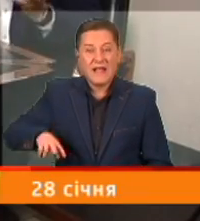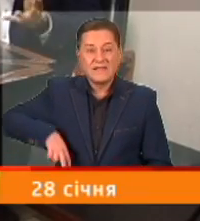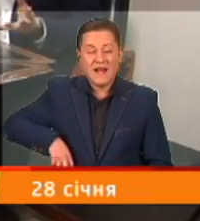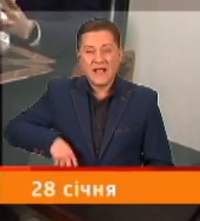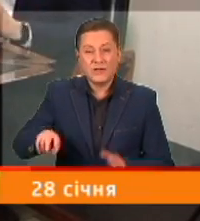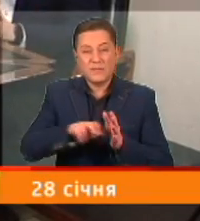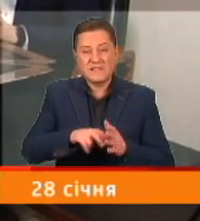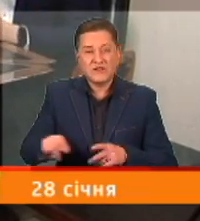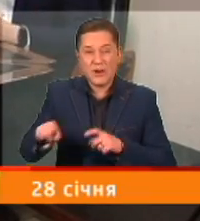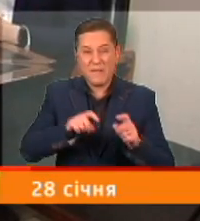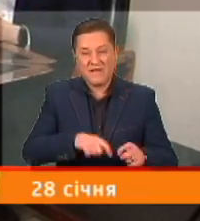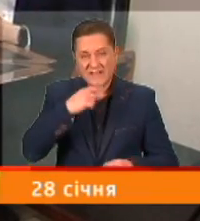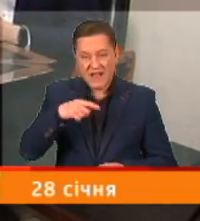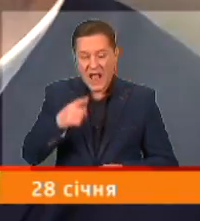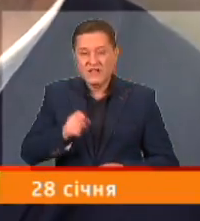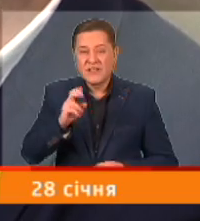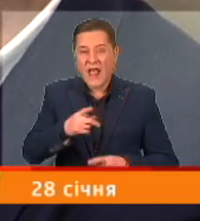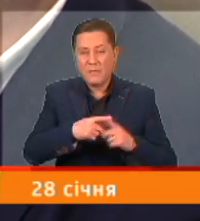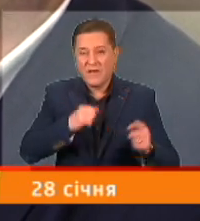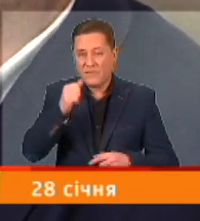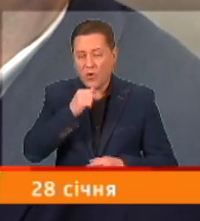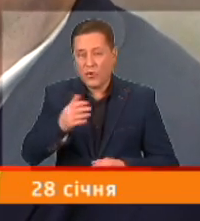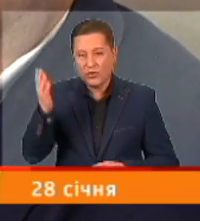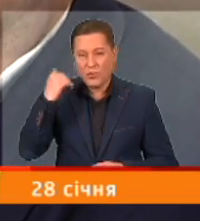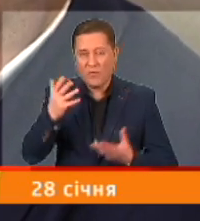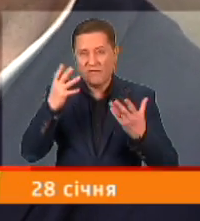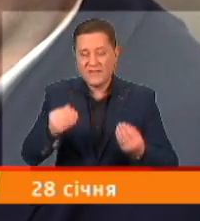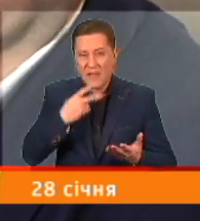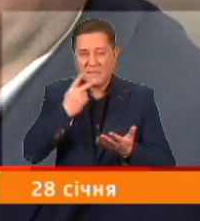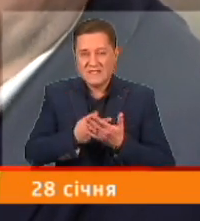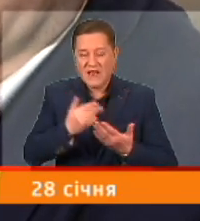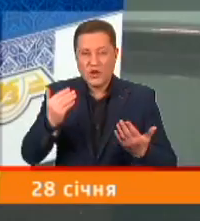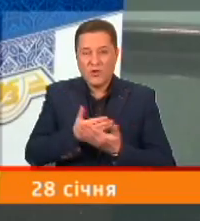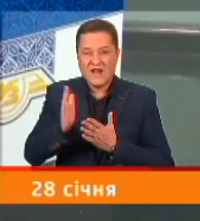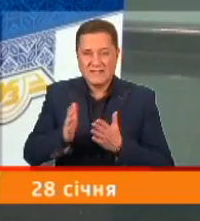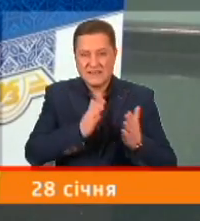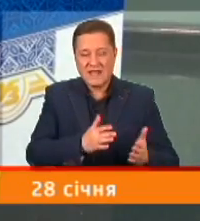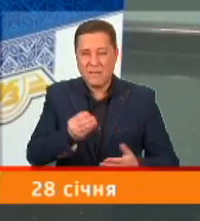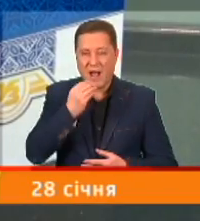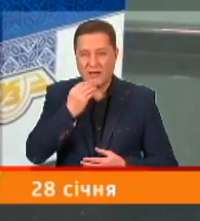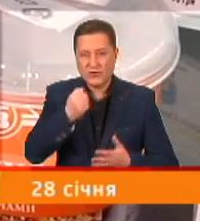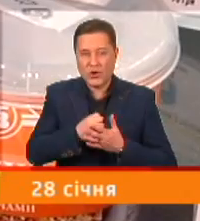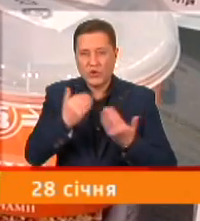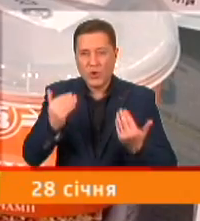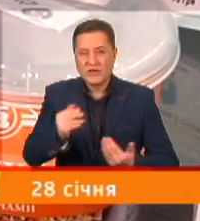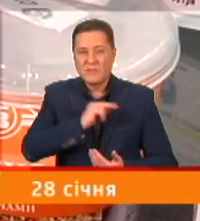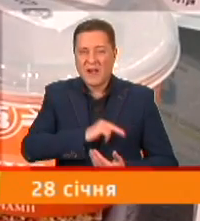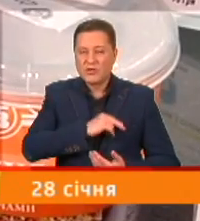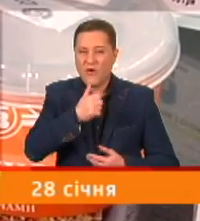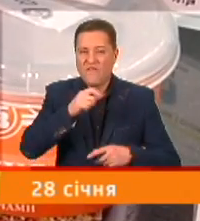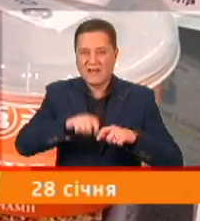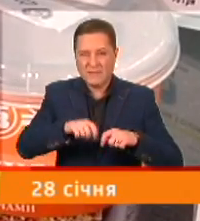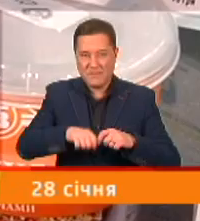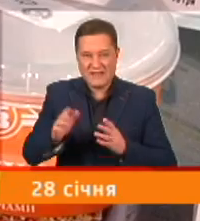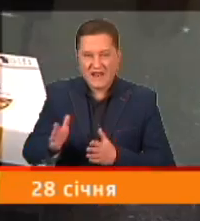із пасажирських перевезень каже, як і півроку тому в день презентації, нова система харчування досі працює в експериментальному